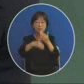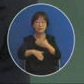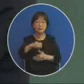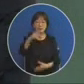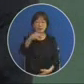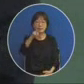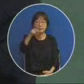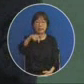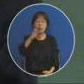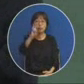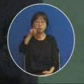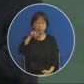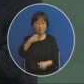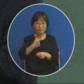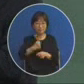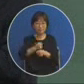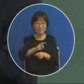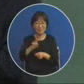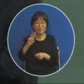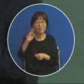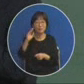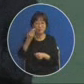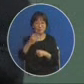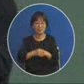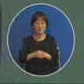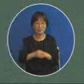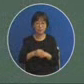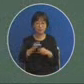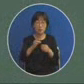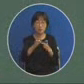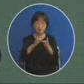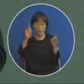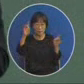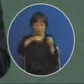성막을 만들어 나가라는 겁니다. God commands Moses, go out to make